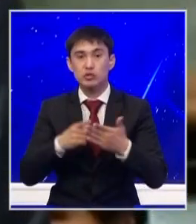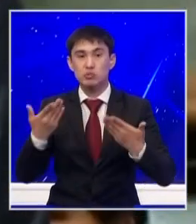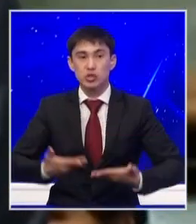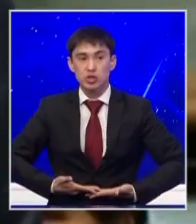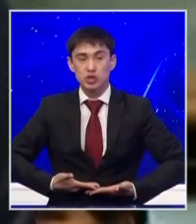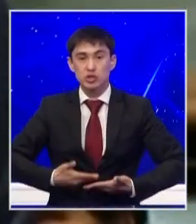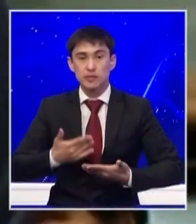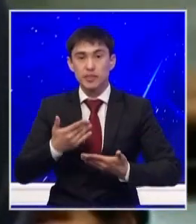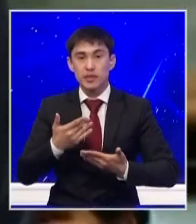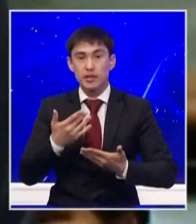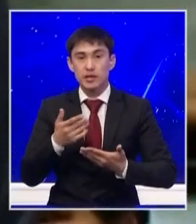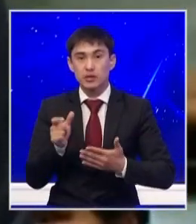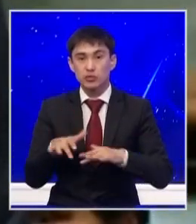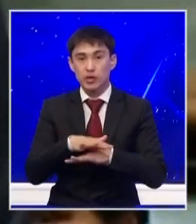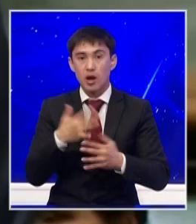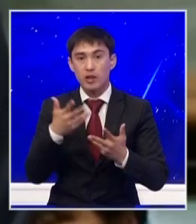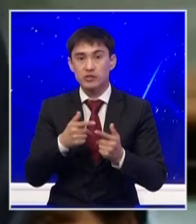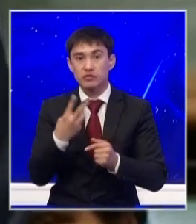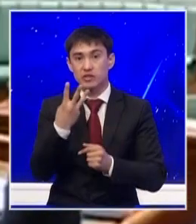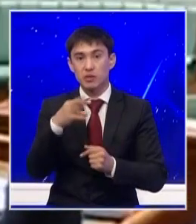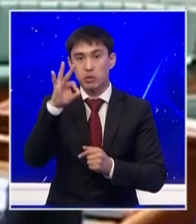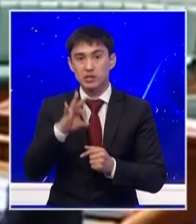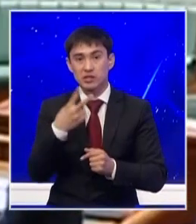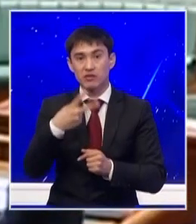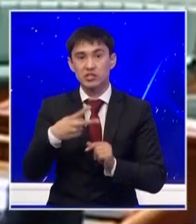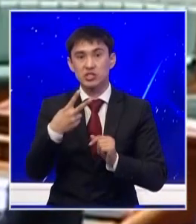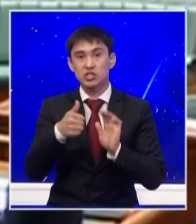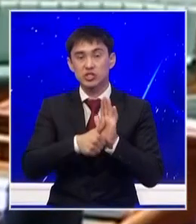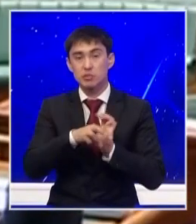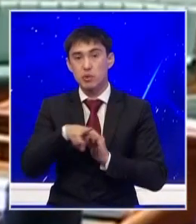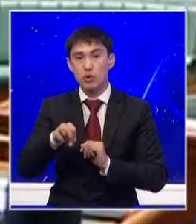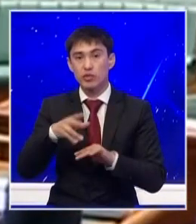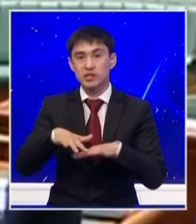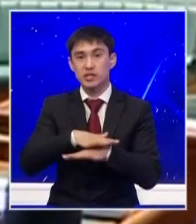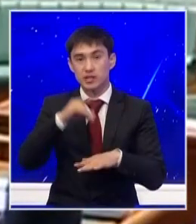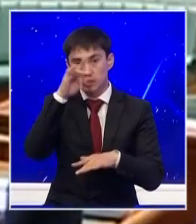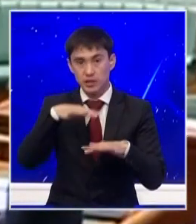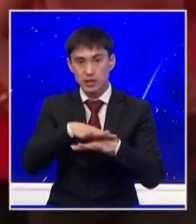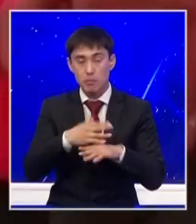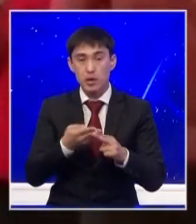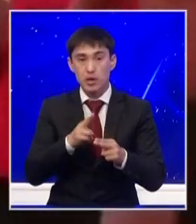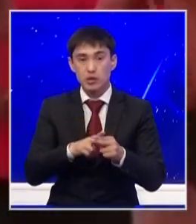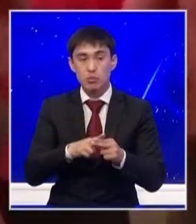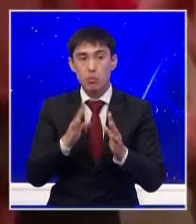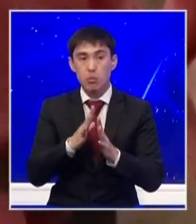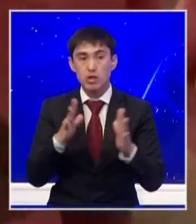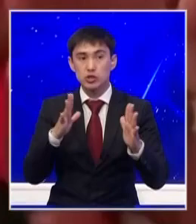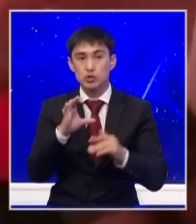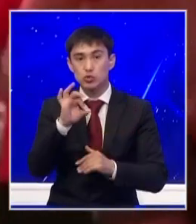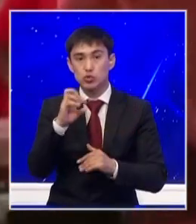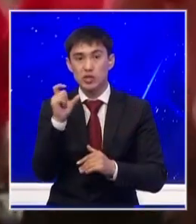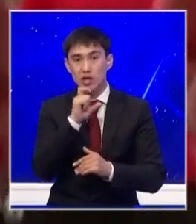их количество составляет больше трех процентов от 26 миллионов населения страны при этом по большинству